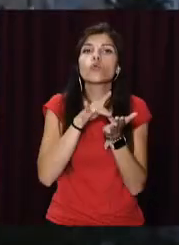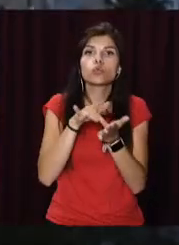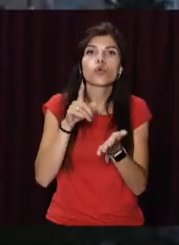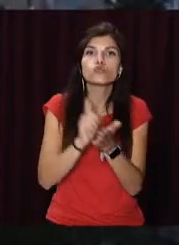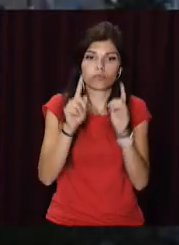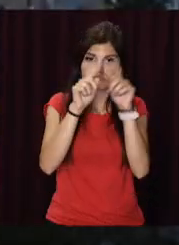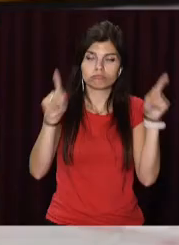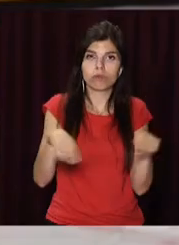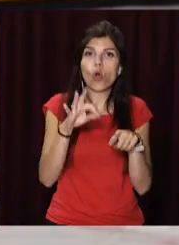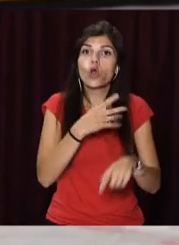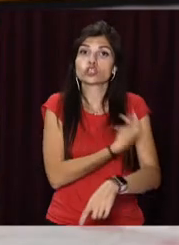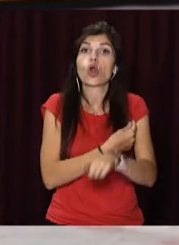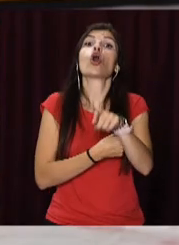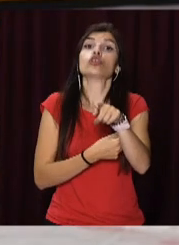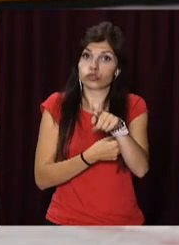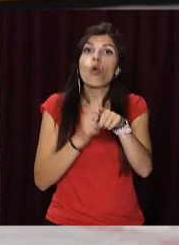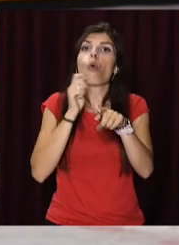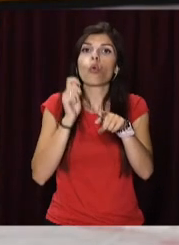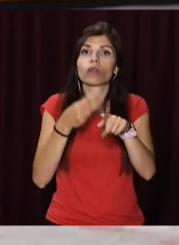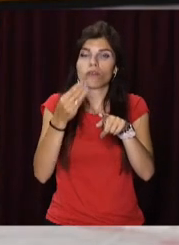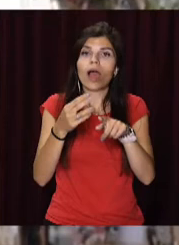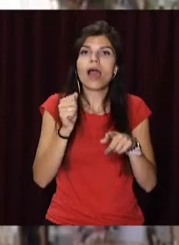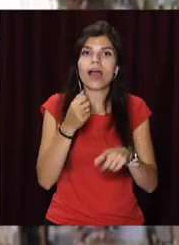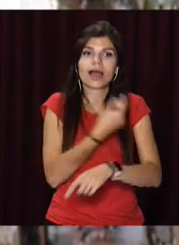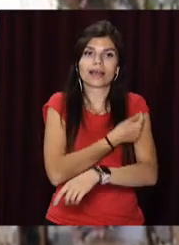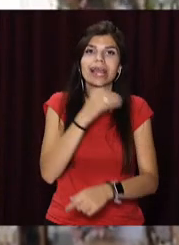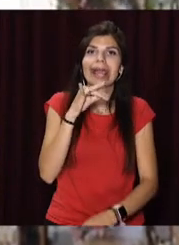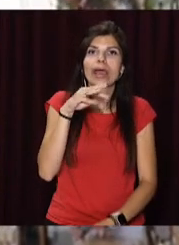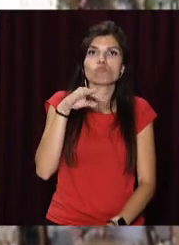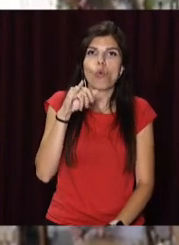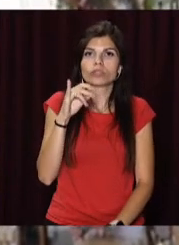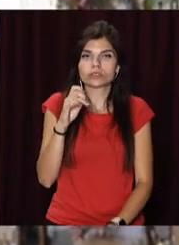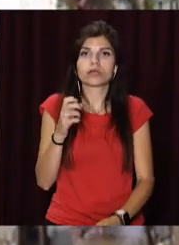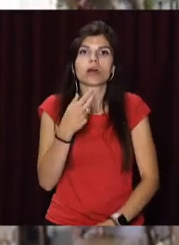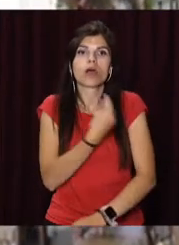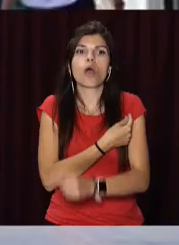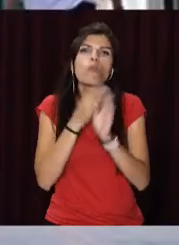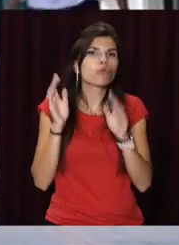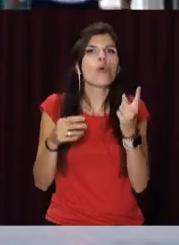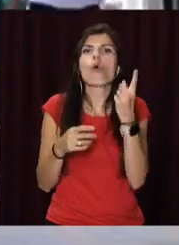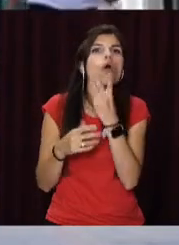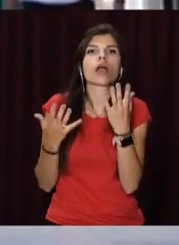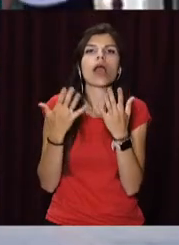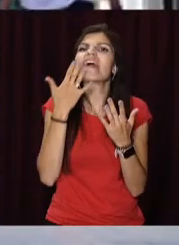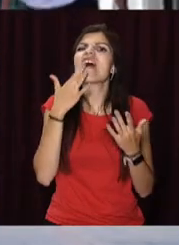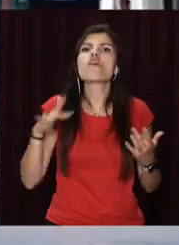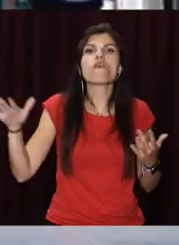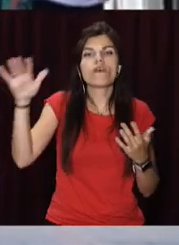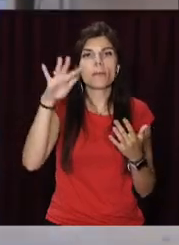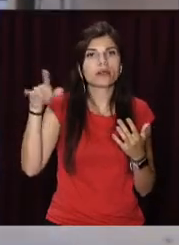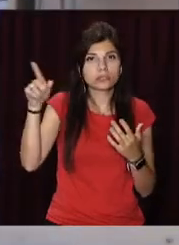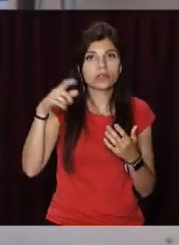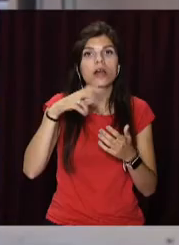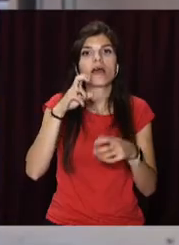бути сертифікат про щеплення, виданий в Україні, а імунізацію мали провести однією з вакцин, затверджених Європейським агентством